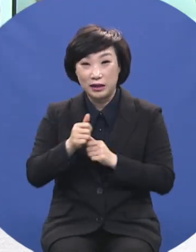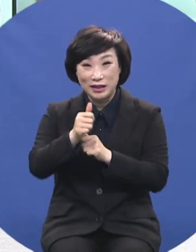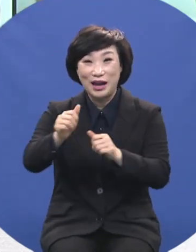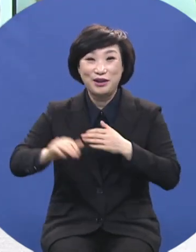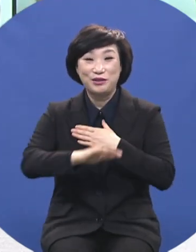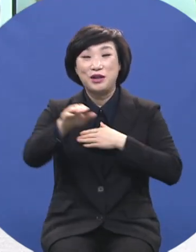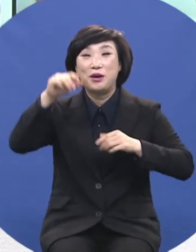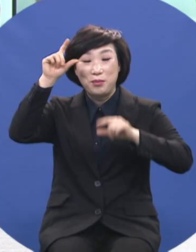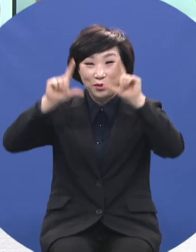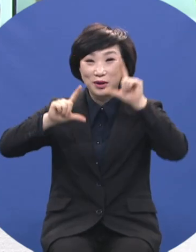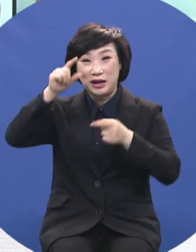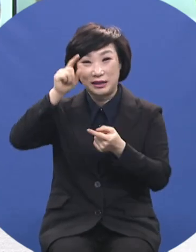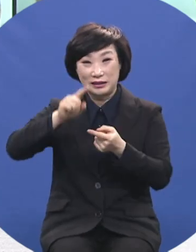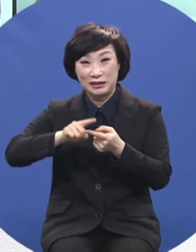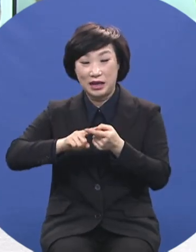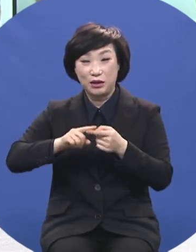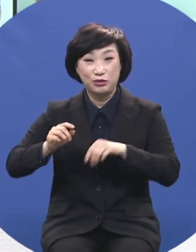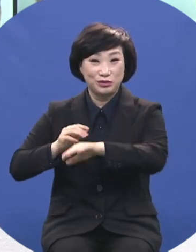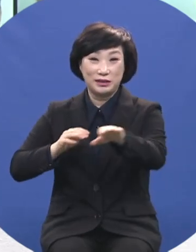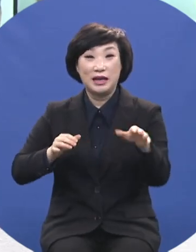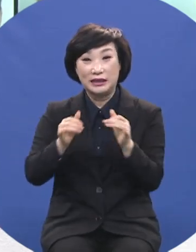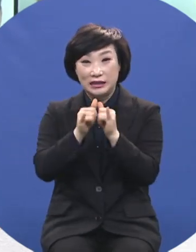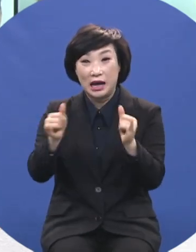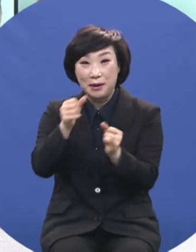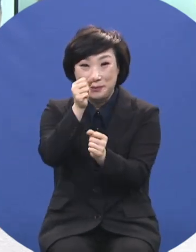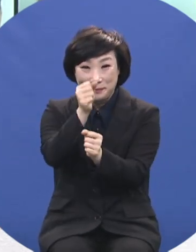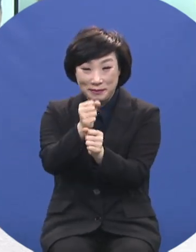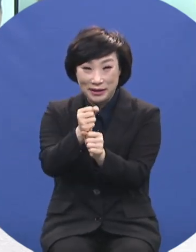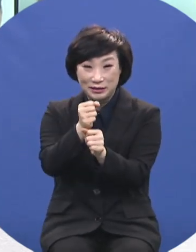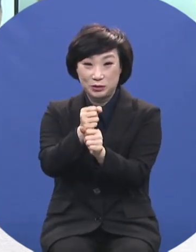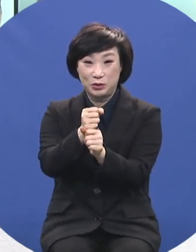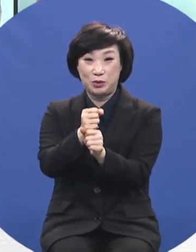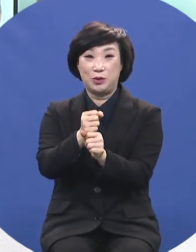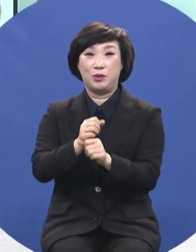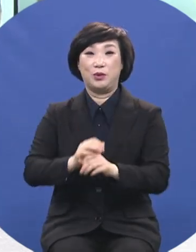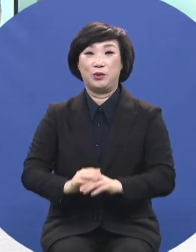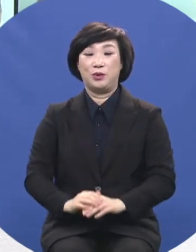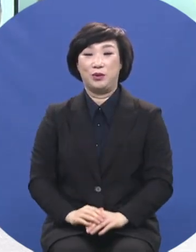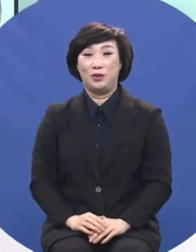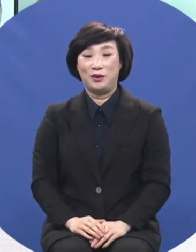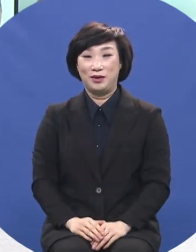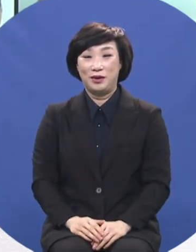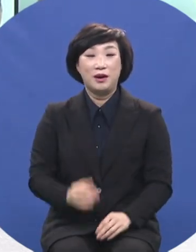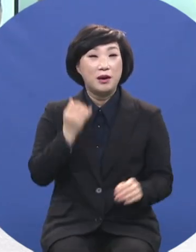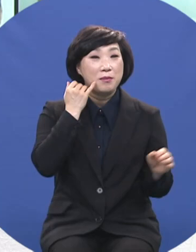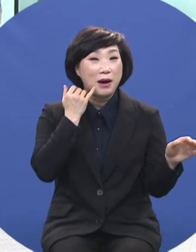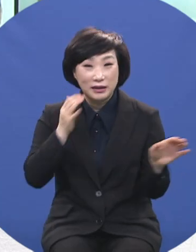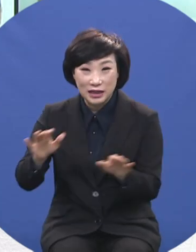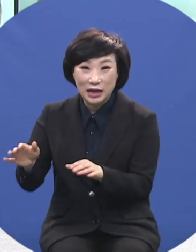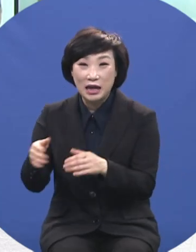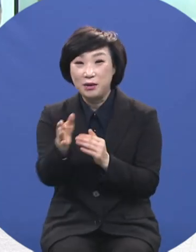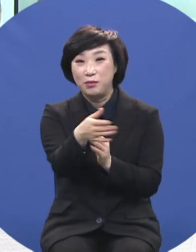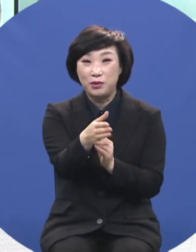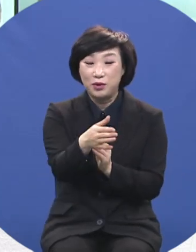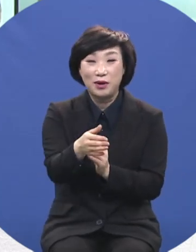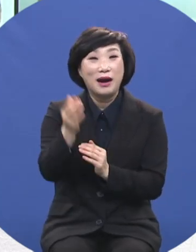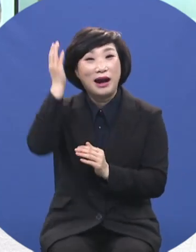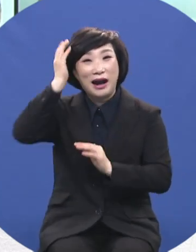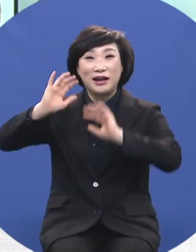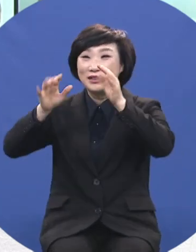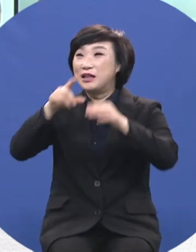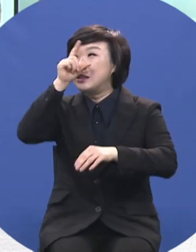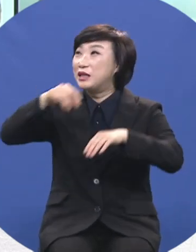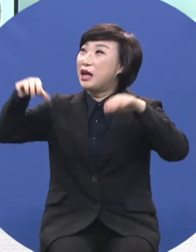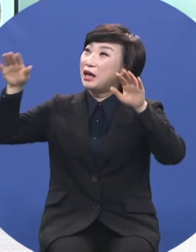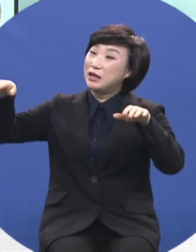우리의 모양대로 우리가 사람을 만들고 바다의 고기와 공중의